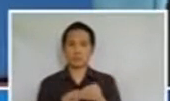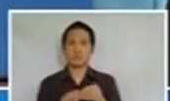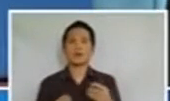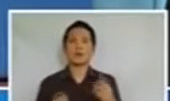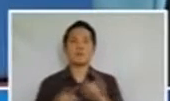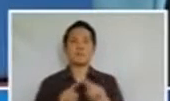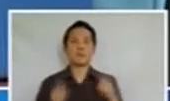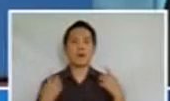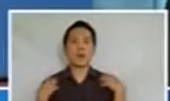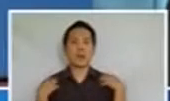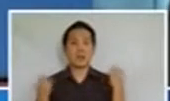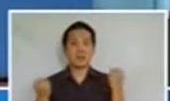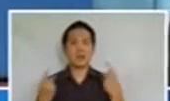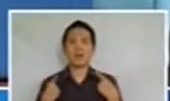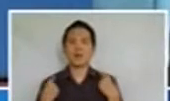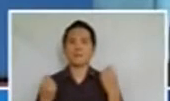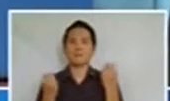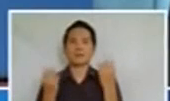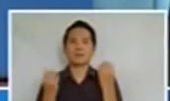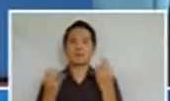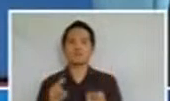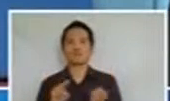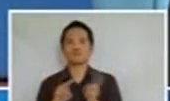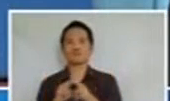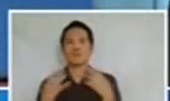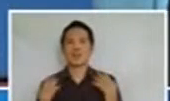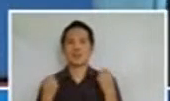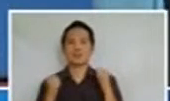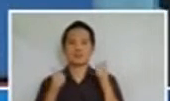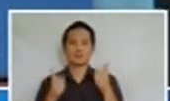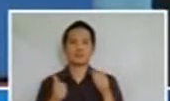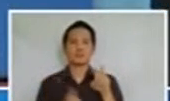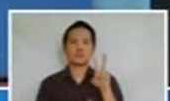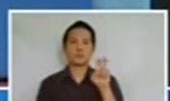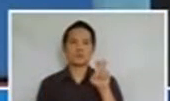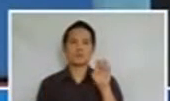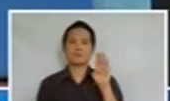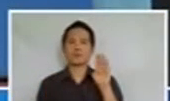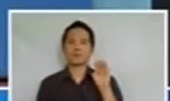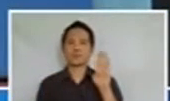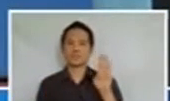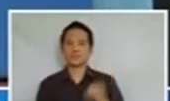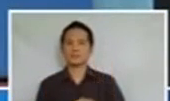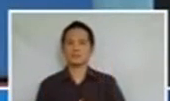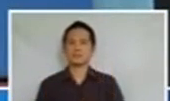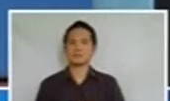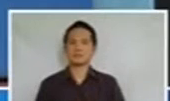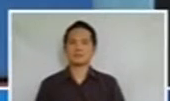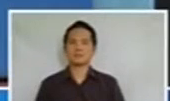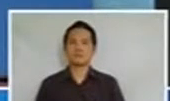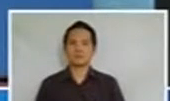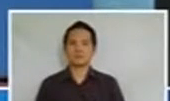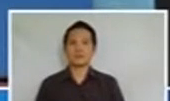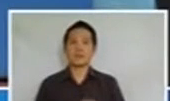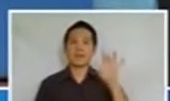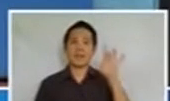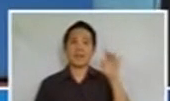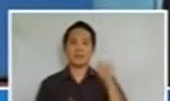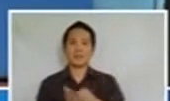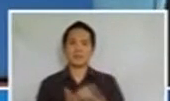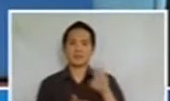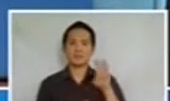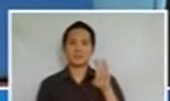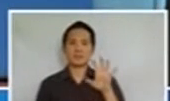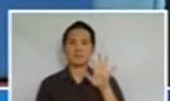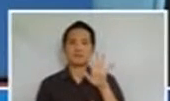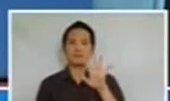sa pinatutupad na guidelines ng pamahalaan, makakatulong ka upang mapagtagumpayan natin ang laban sa COVID-19. Bahay